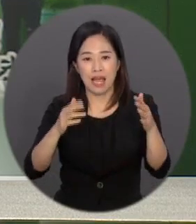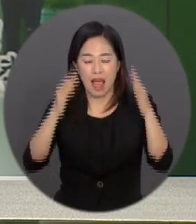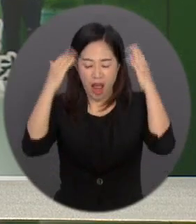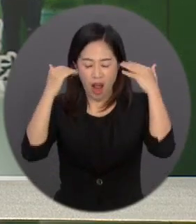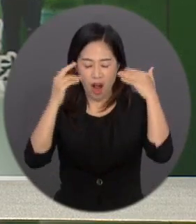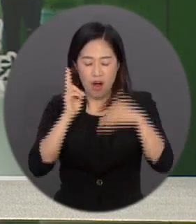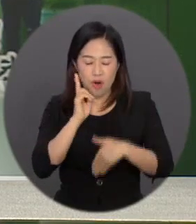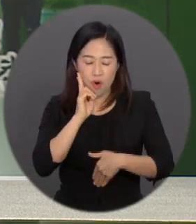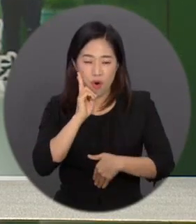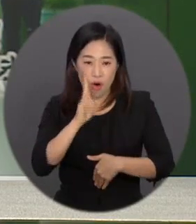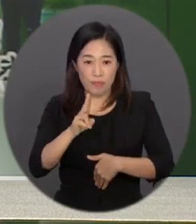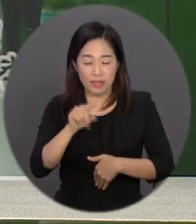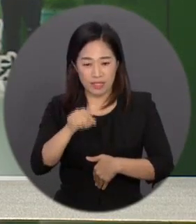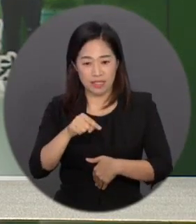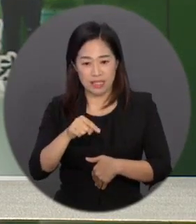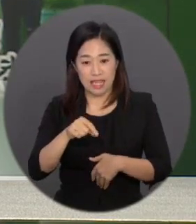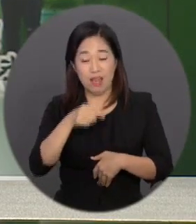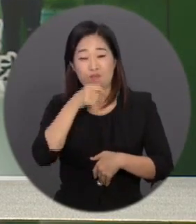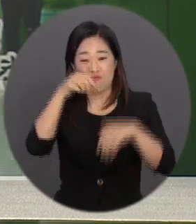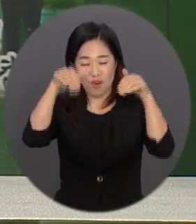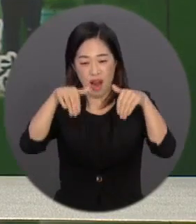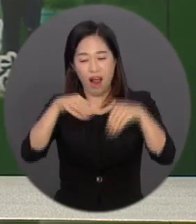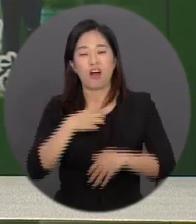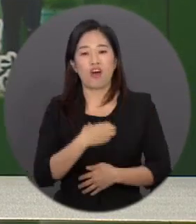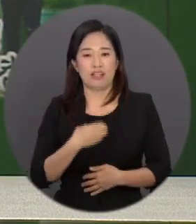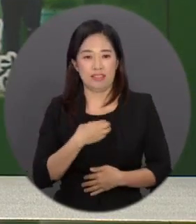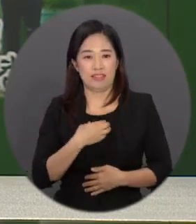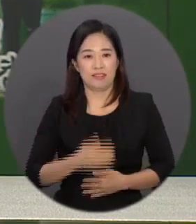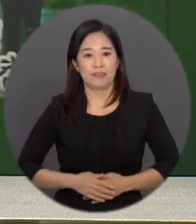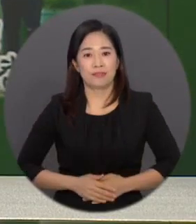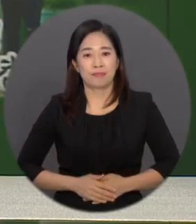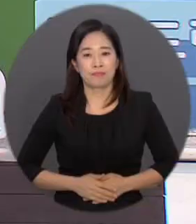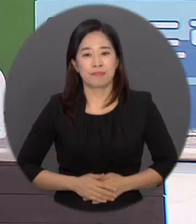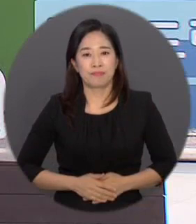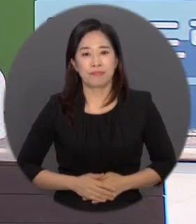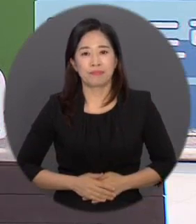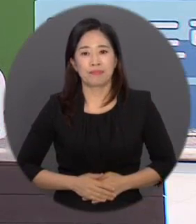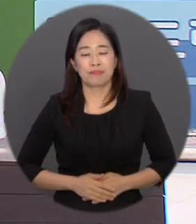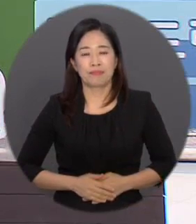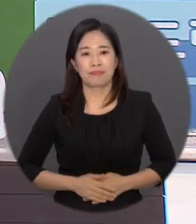폭염과 장마가 큰 걱정입니다. 최우식 기자가 보도합니다.